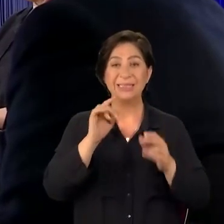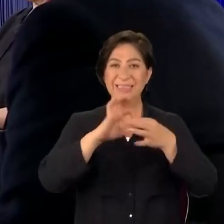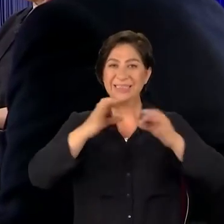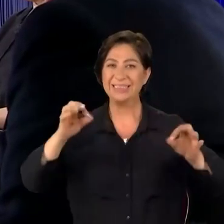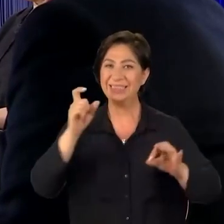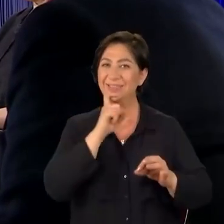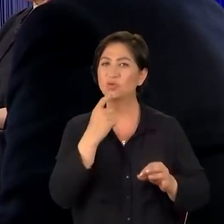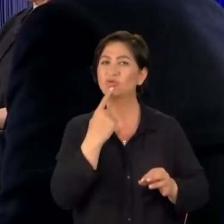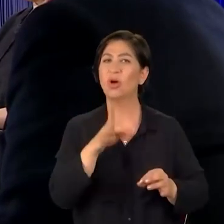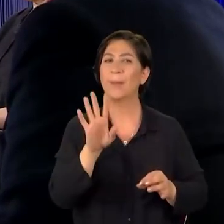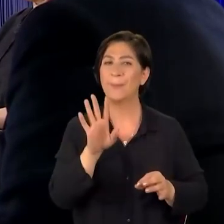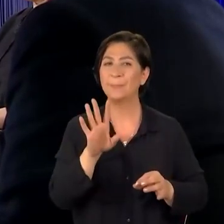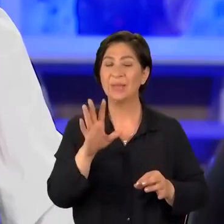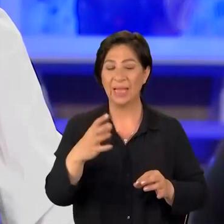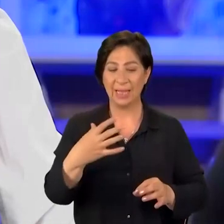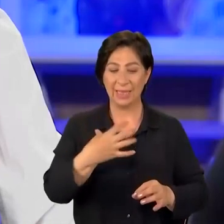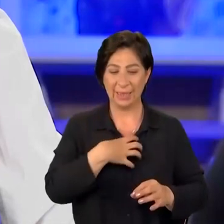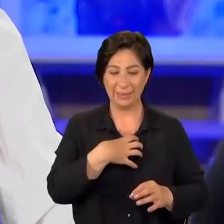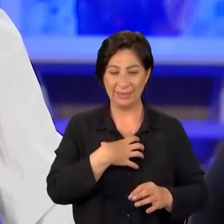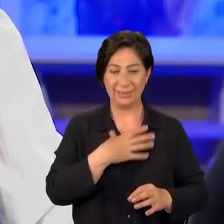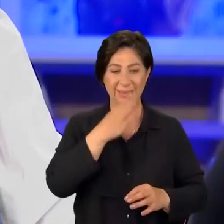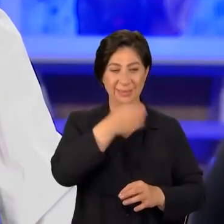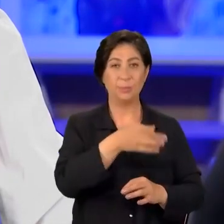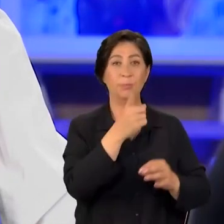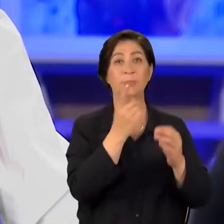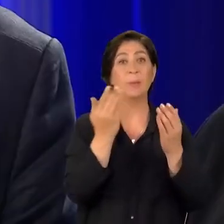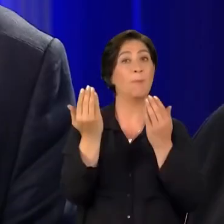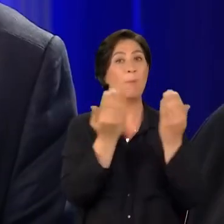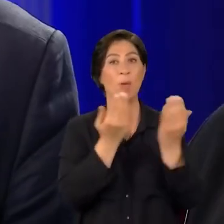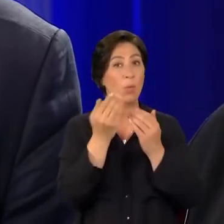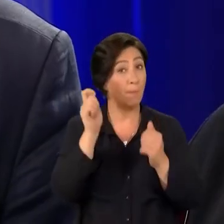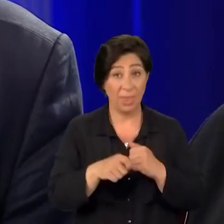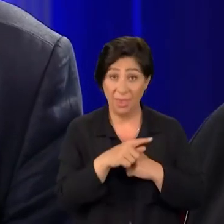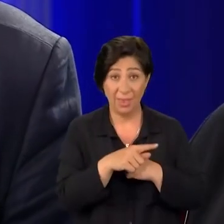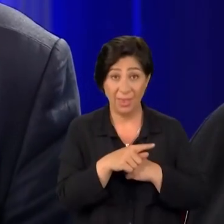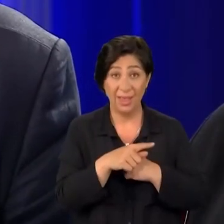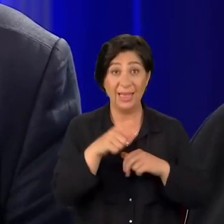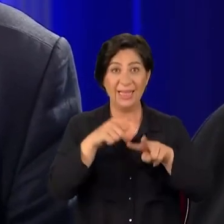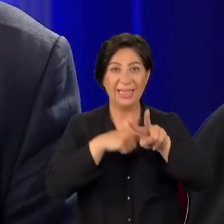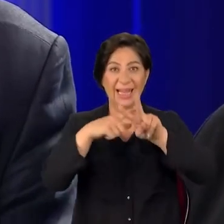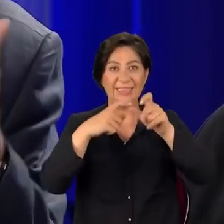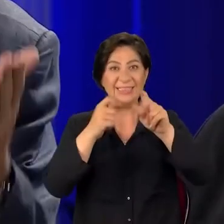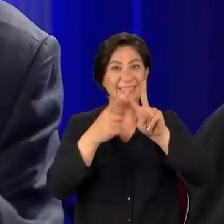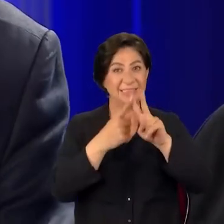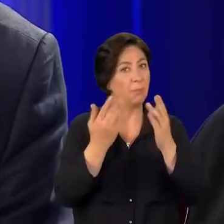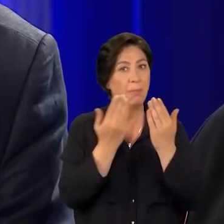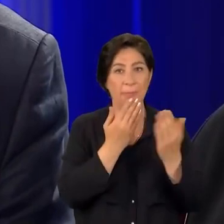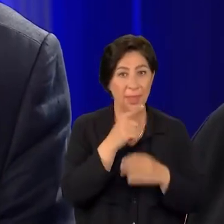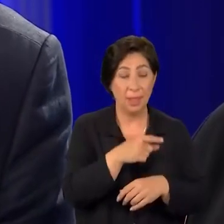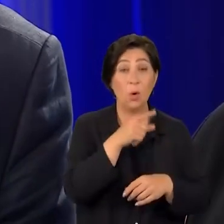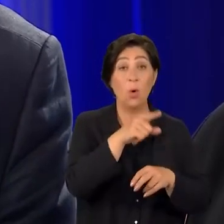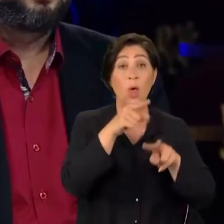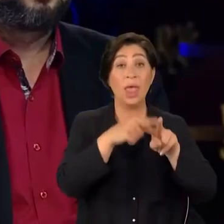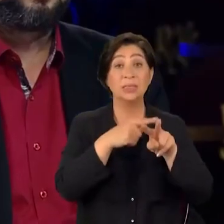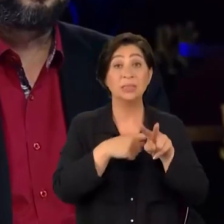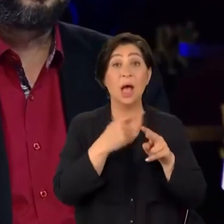tam deyimi yanlış söylemeyeyim diye, kendisi gidip bir mevlüt de okudu biliyorsunuz. Yasin. Yasin okudu ve